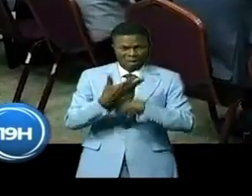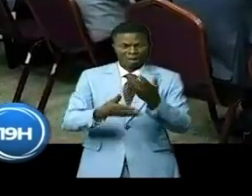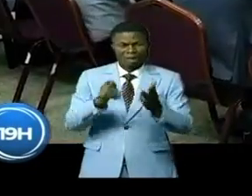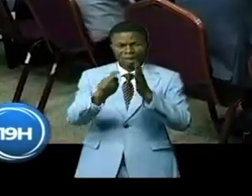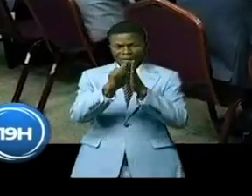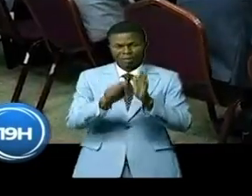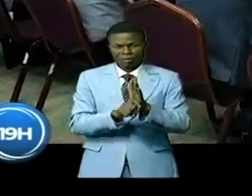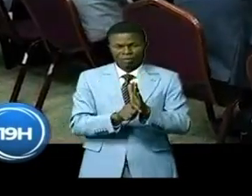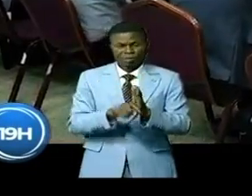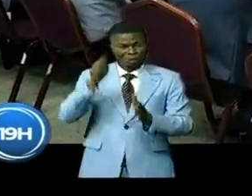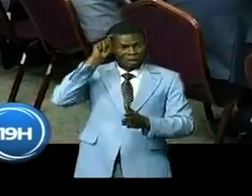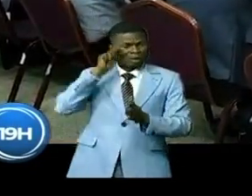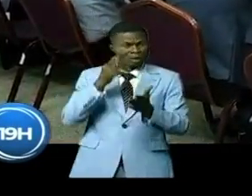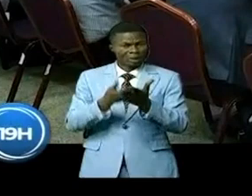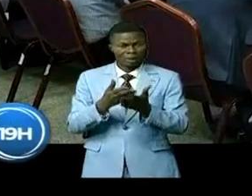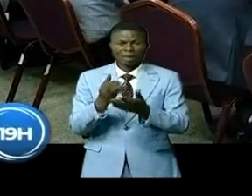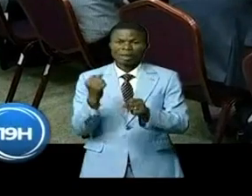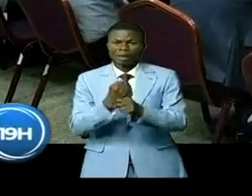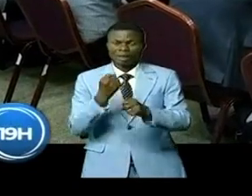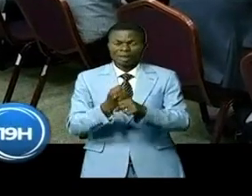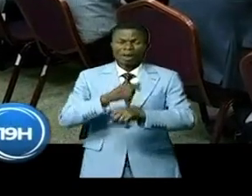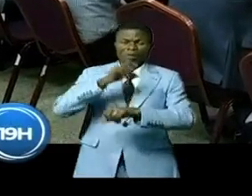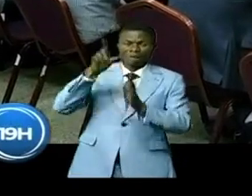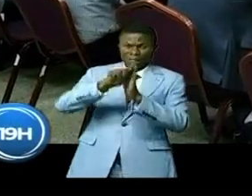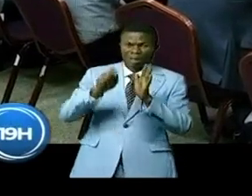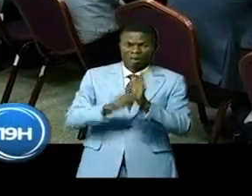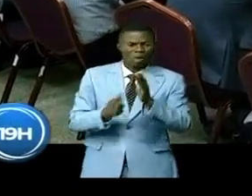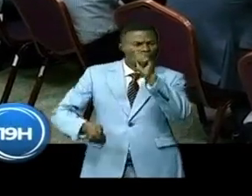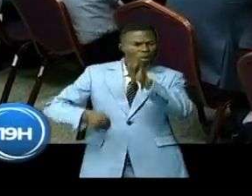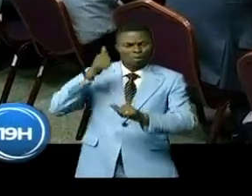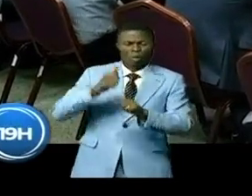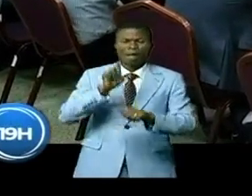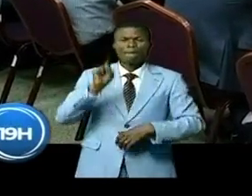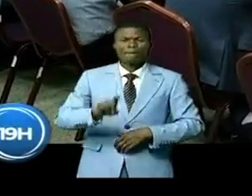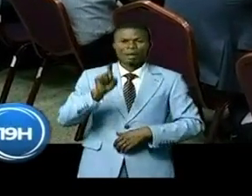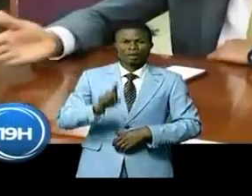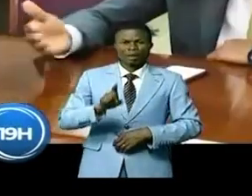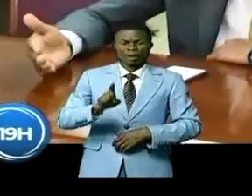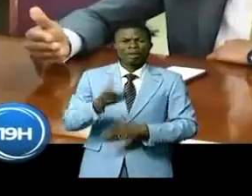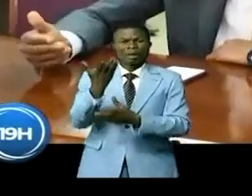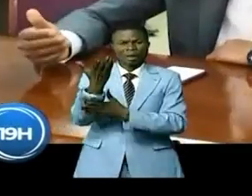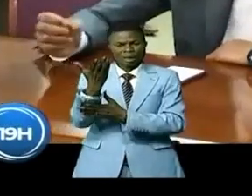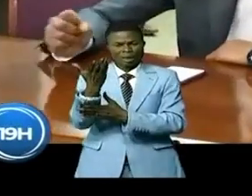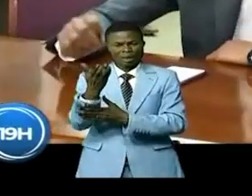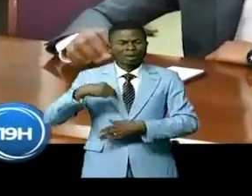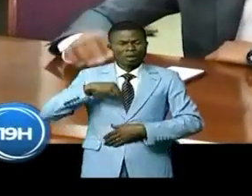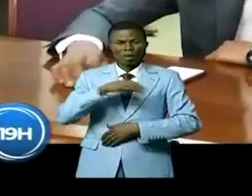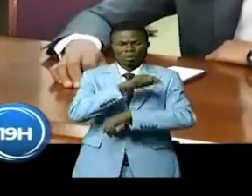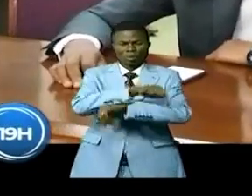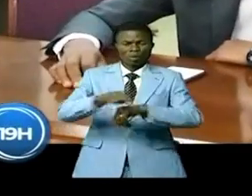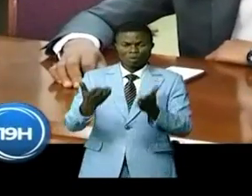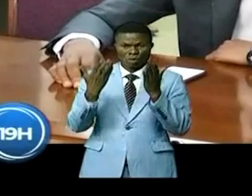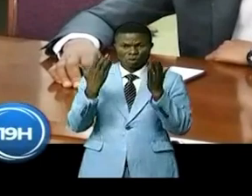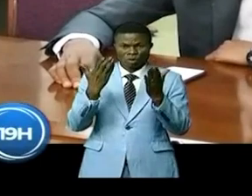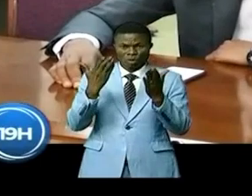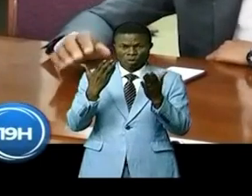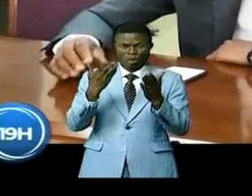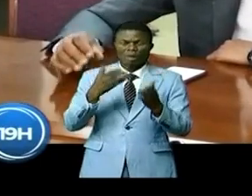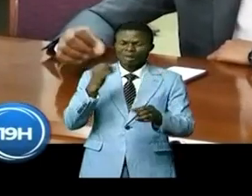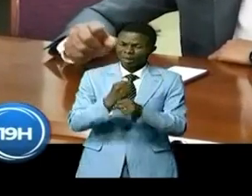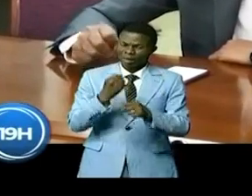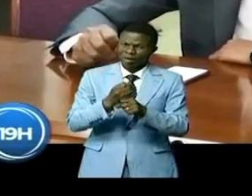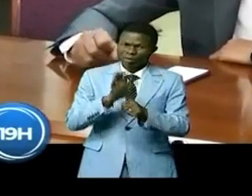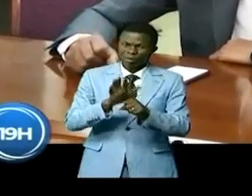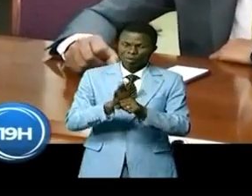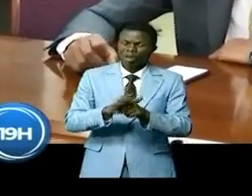textes législatifs. Sa production législative doit être au-delà des attentes, d'où l'appel lancé aux membres du bureau d'études de s'activer pour